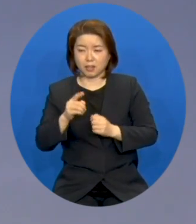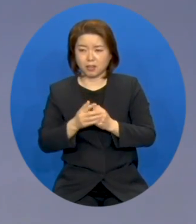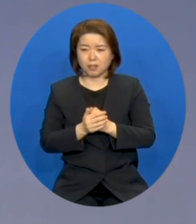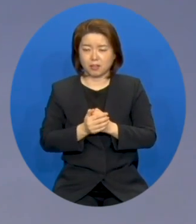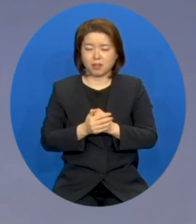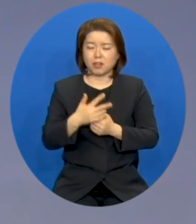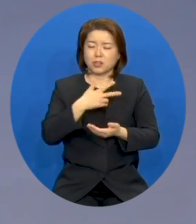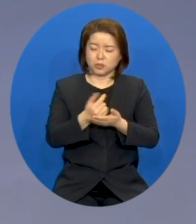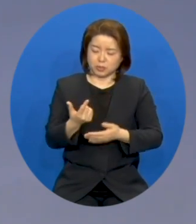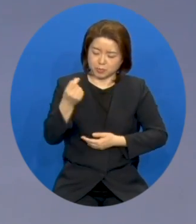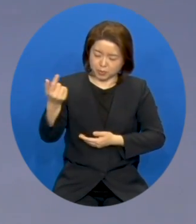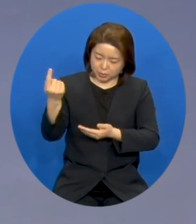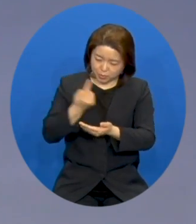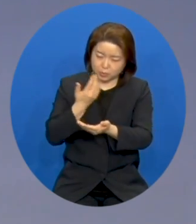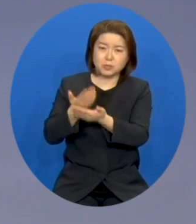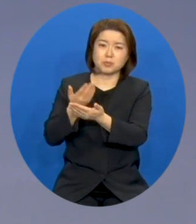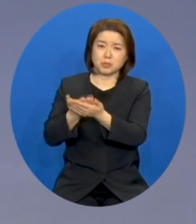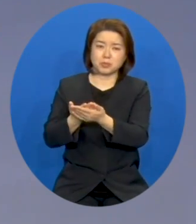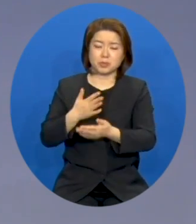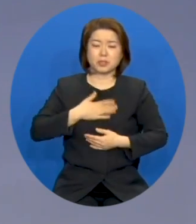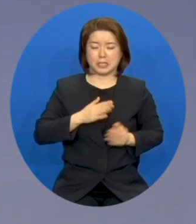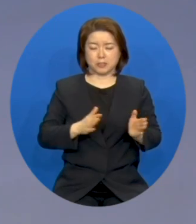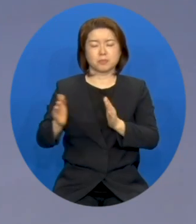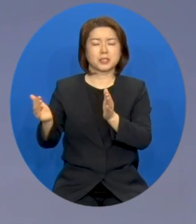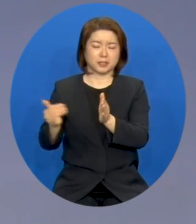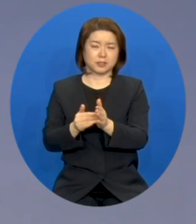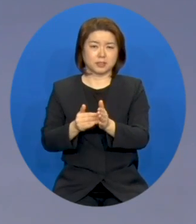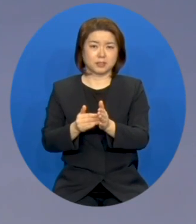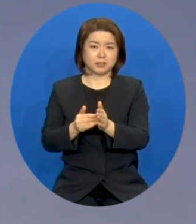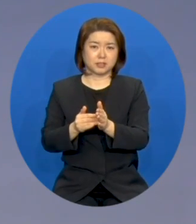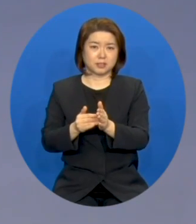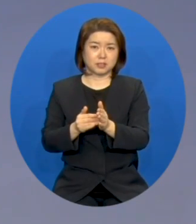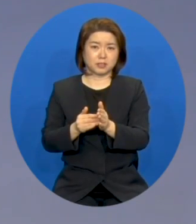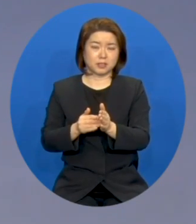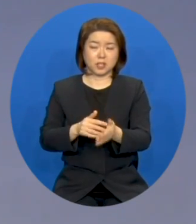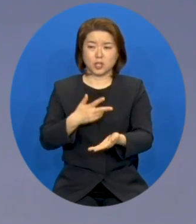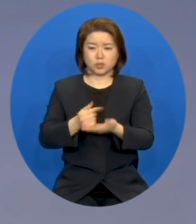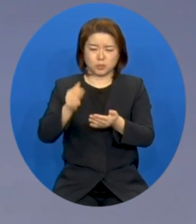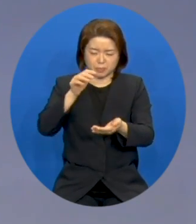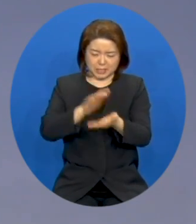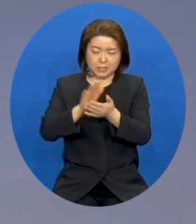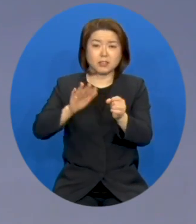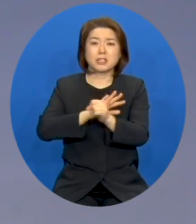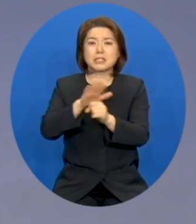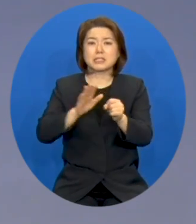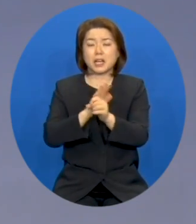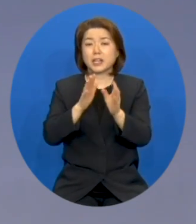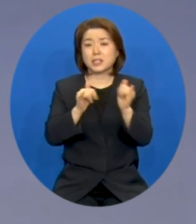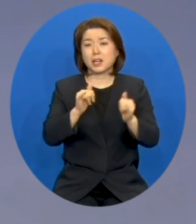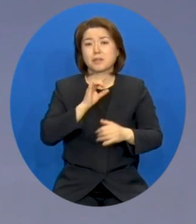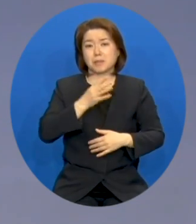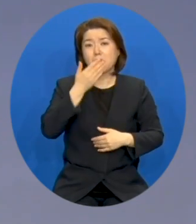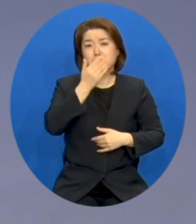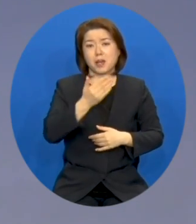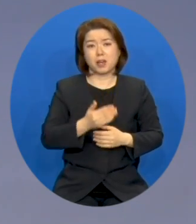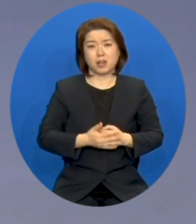오세요, 저 준비되어 있습니다. 주님을 뜨겁게 사랑하는 사람만 그럴 수 있는